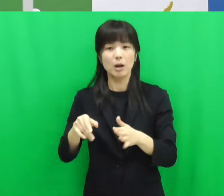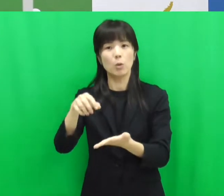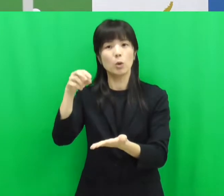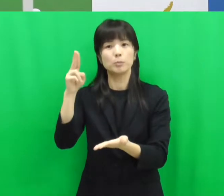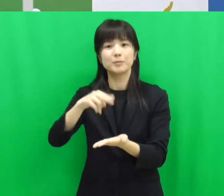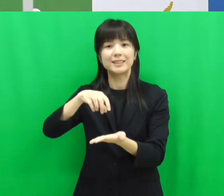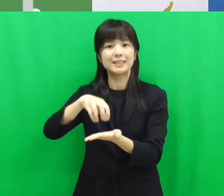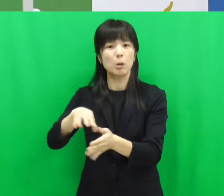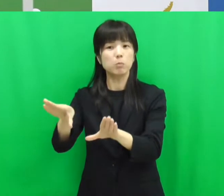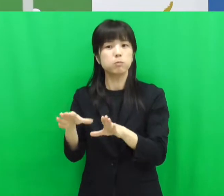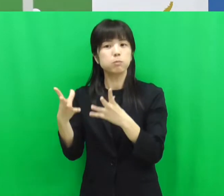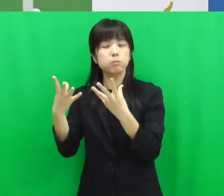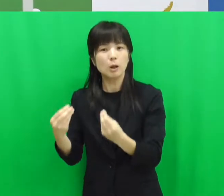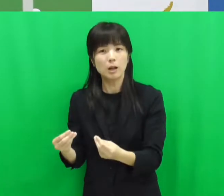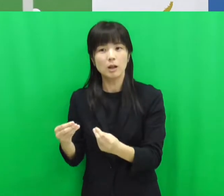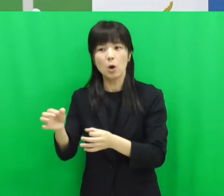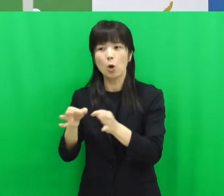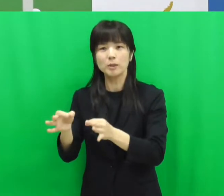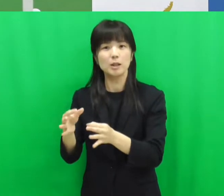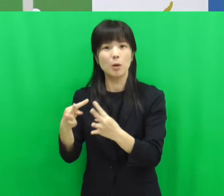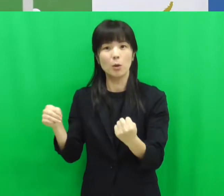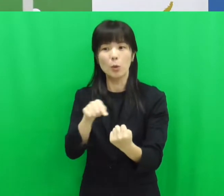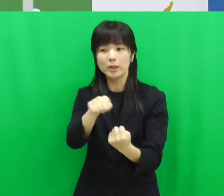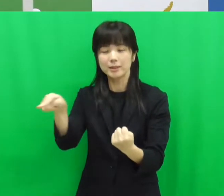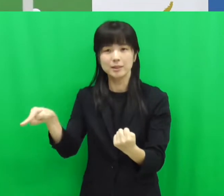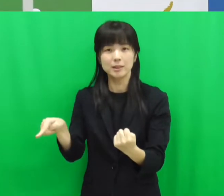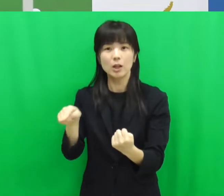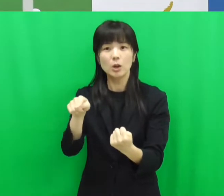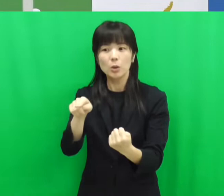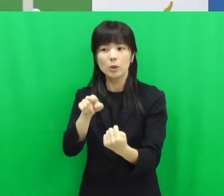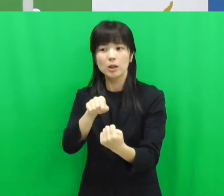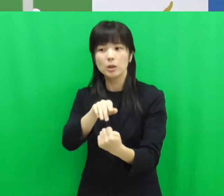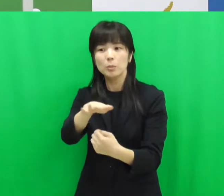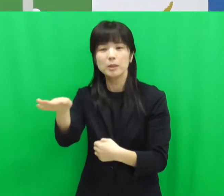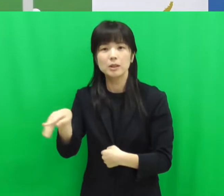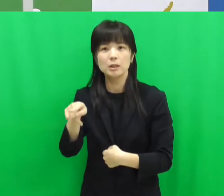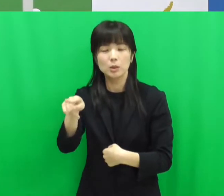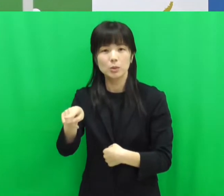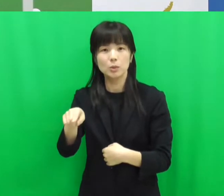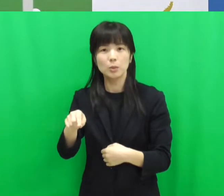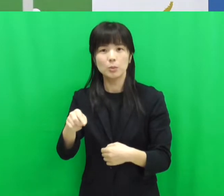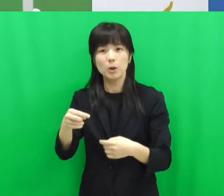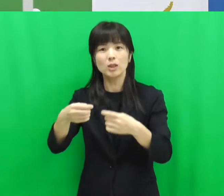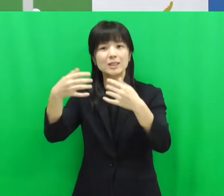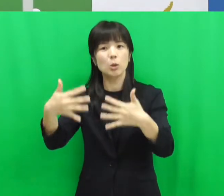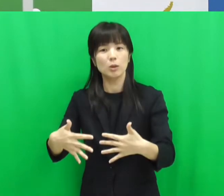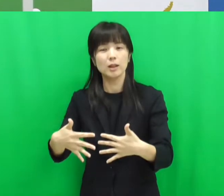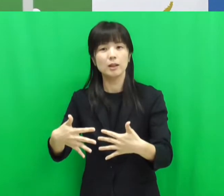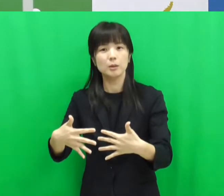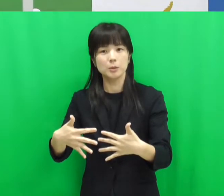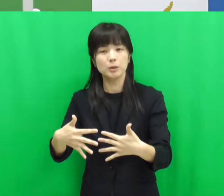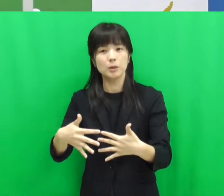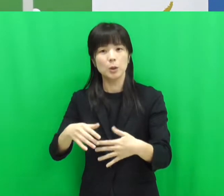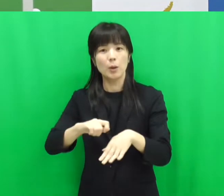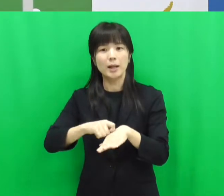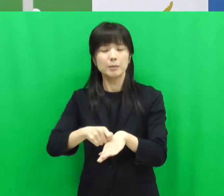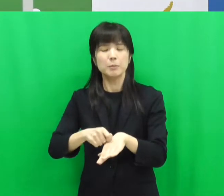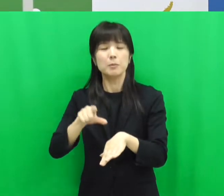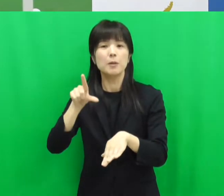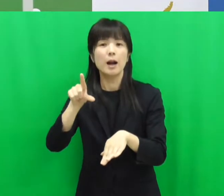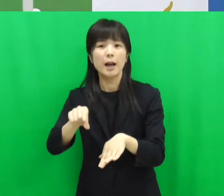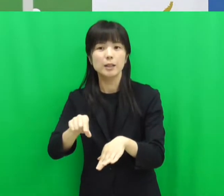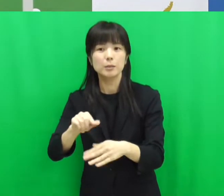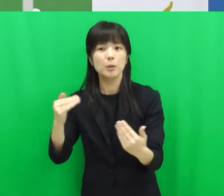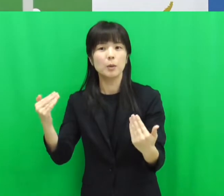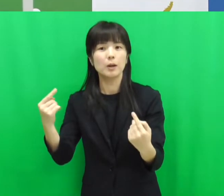るかと思うんですけれども、そこのお店にもこれはもうやらなくて緩めて大丈夫だよということでよろしいですか。 はい、そういうことです